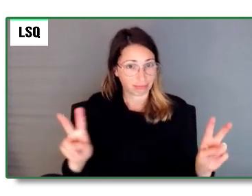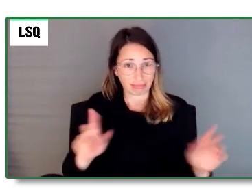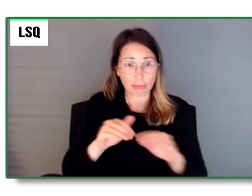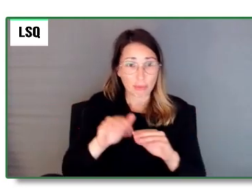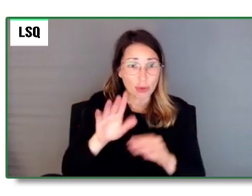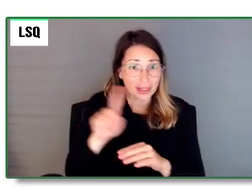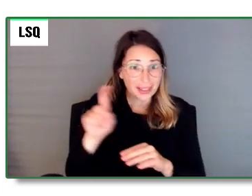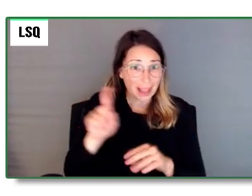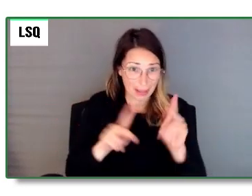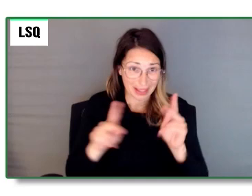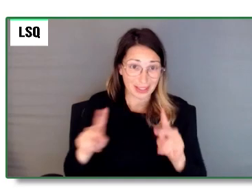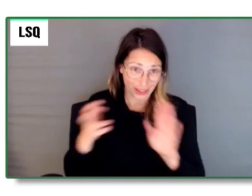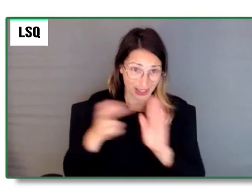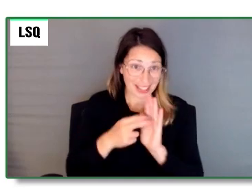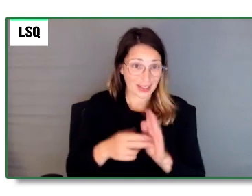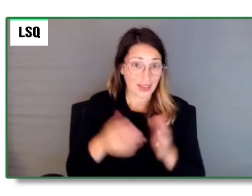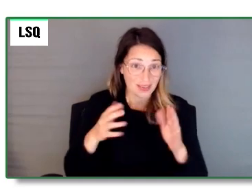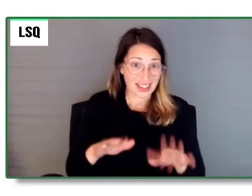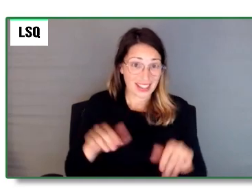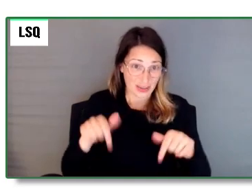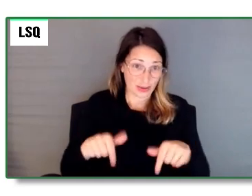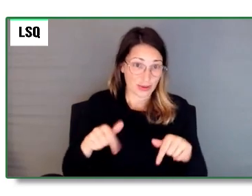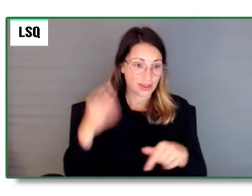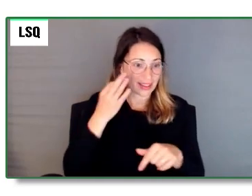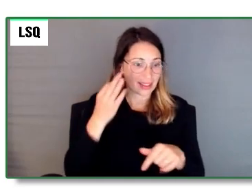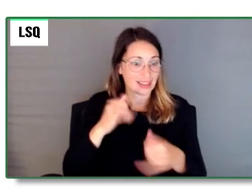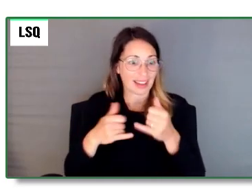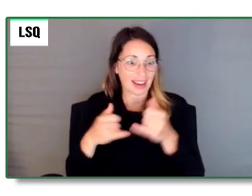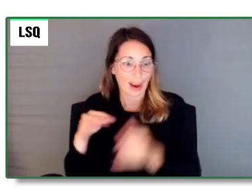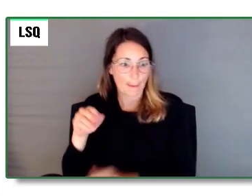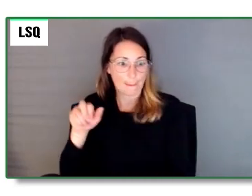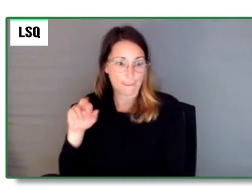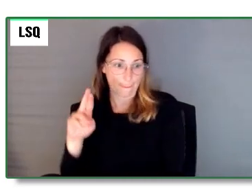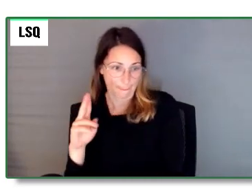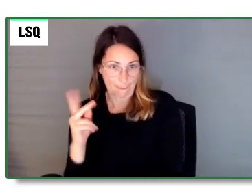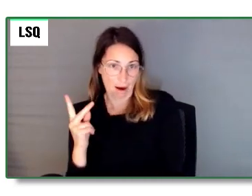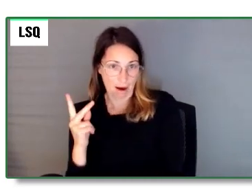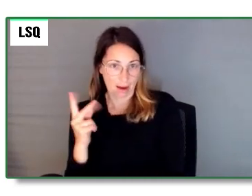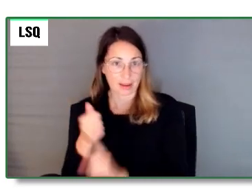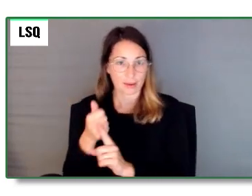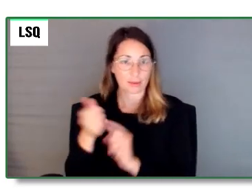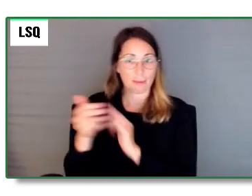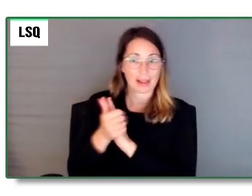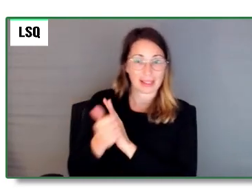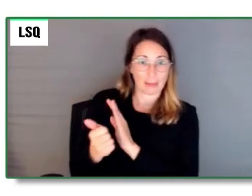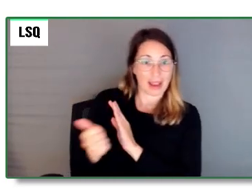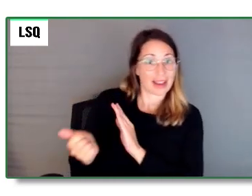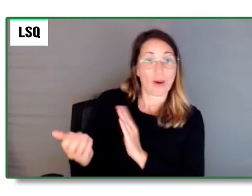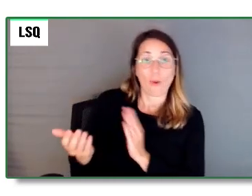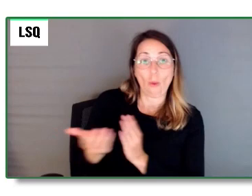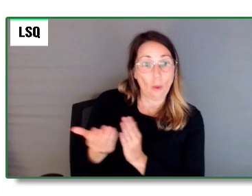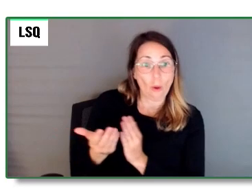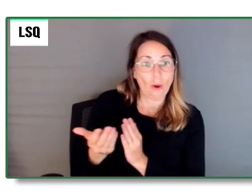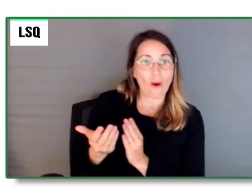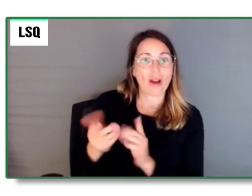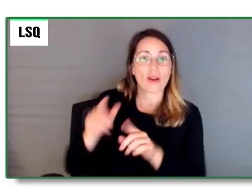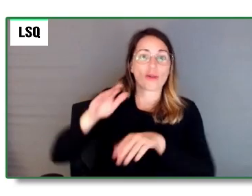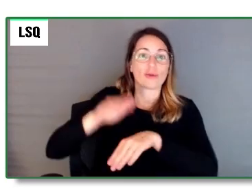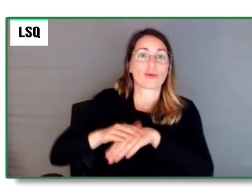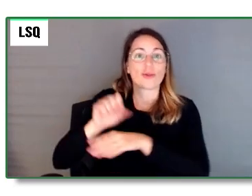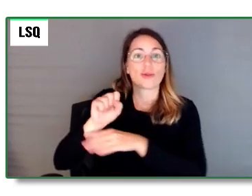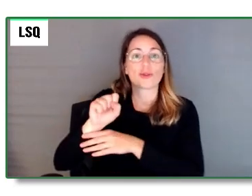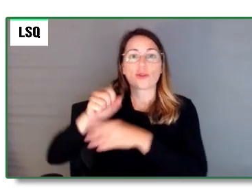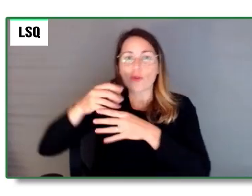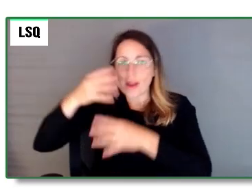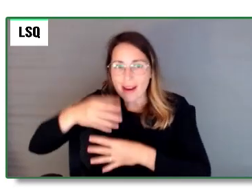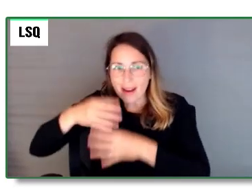la conférence. Et Mark était notre expert sur ScreenReader. Il devait s'assurer que tout le matériel